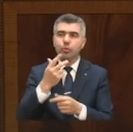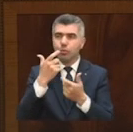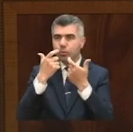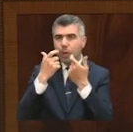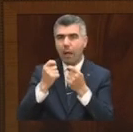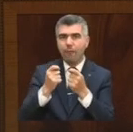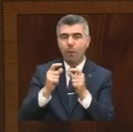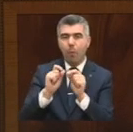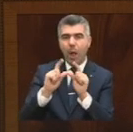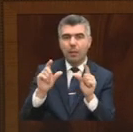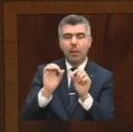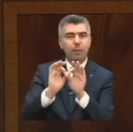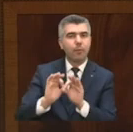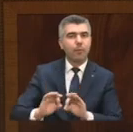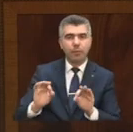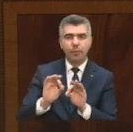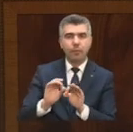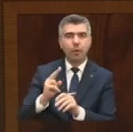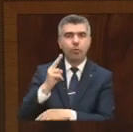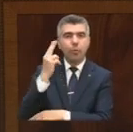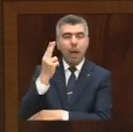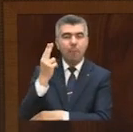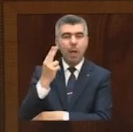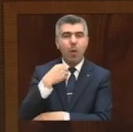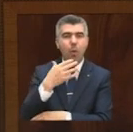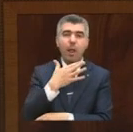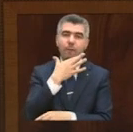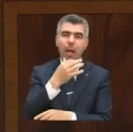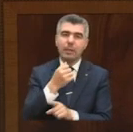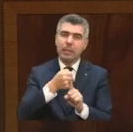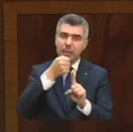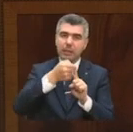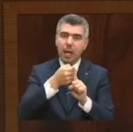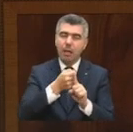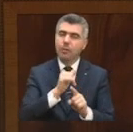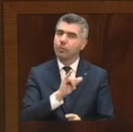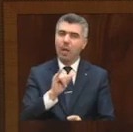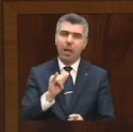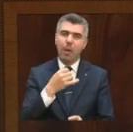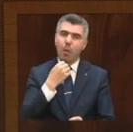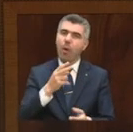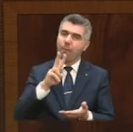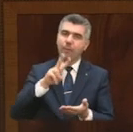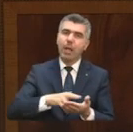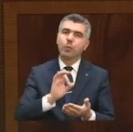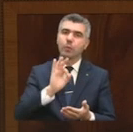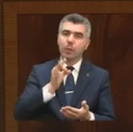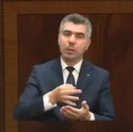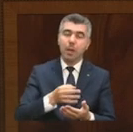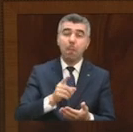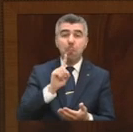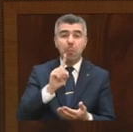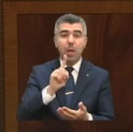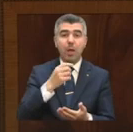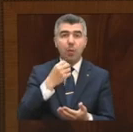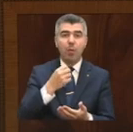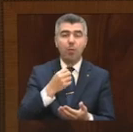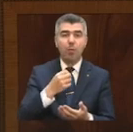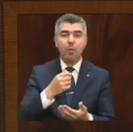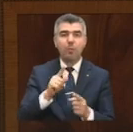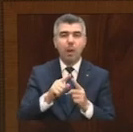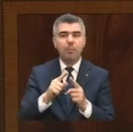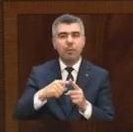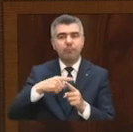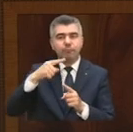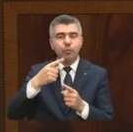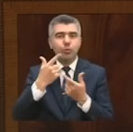صحيح ان التعليم العالي ماشي بالسهل شي واحد موضوعين ولكن خاصها تكون على الاقل بعض